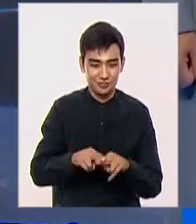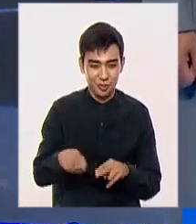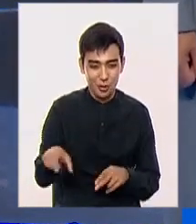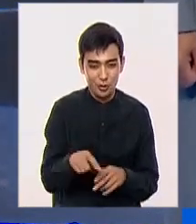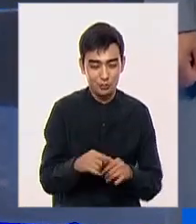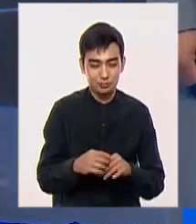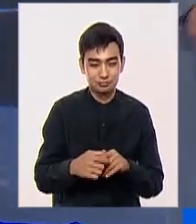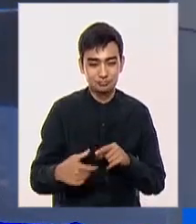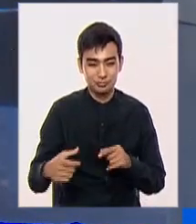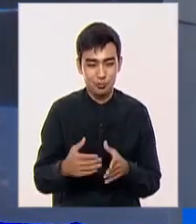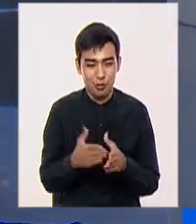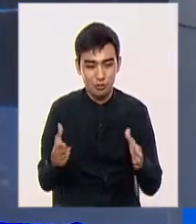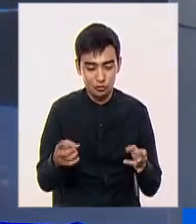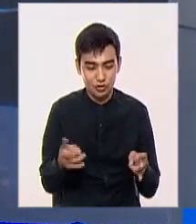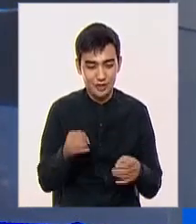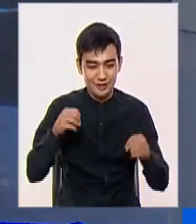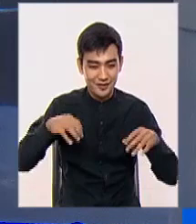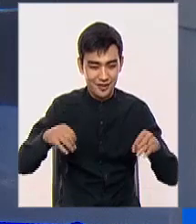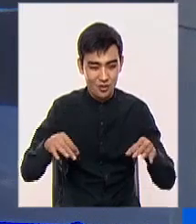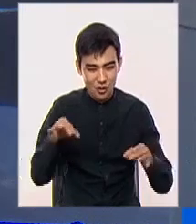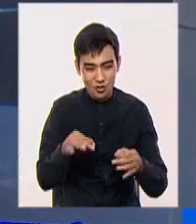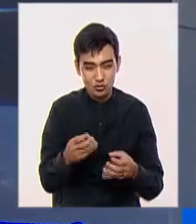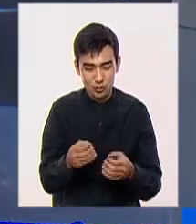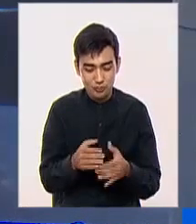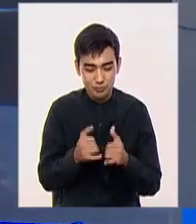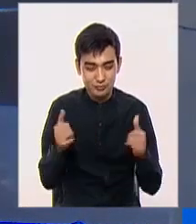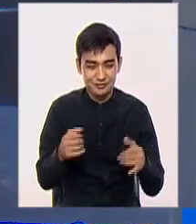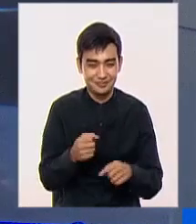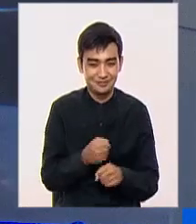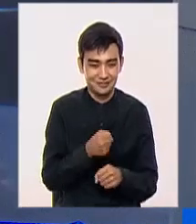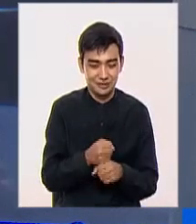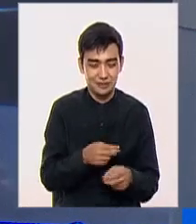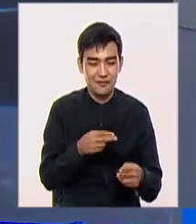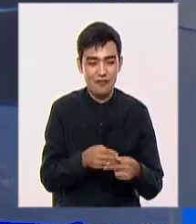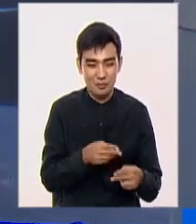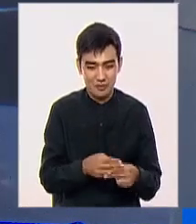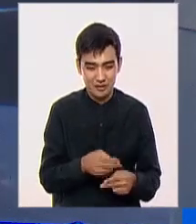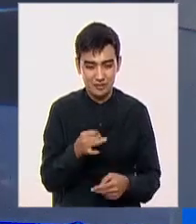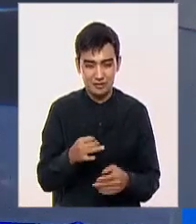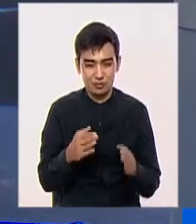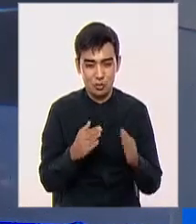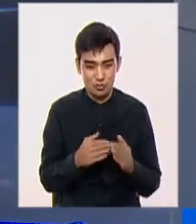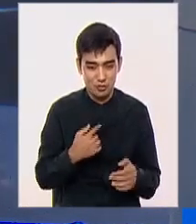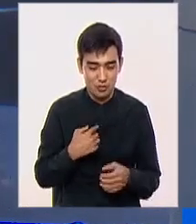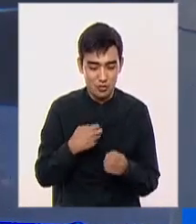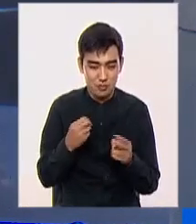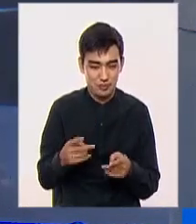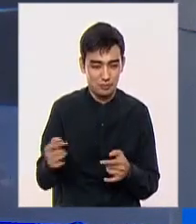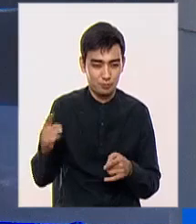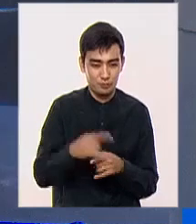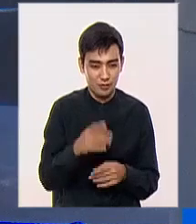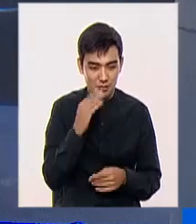узартууга, жарыкшамдарды айнала орнотууга кедерги әрі жолаушылардын өмүрүнө кауп деген шешимге келген. Заң талаптар дереу